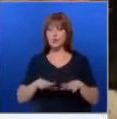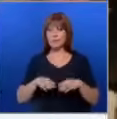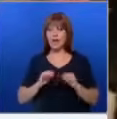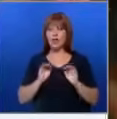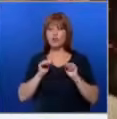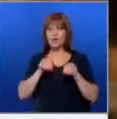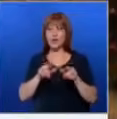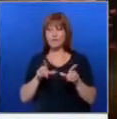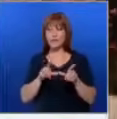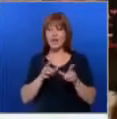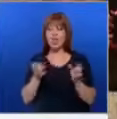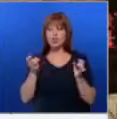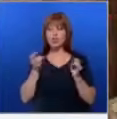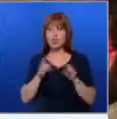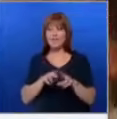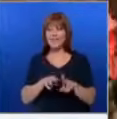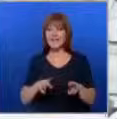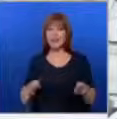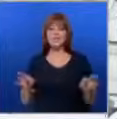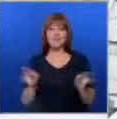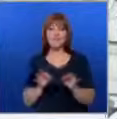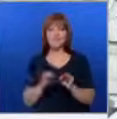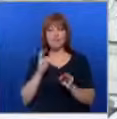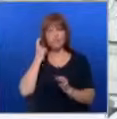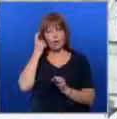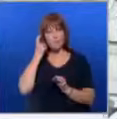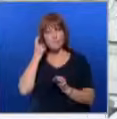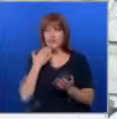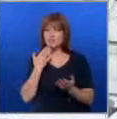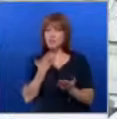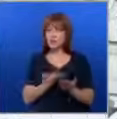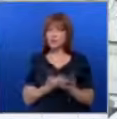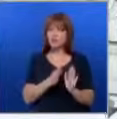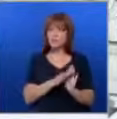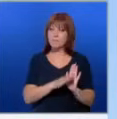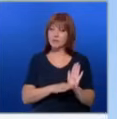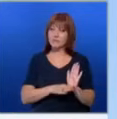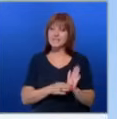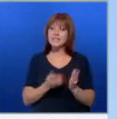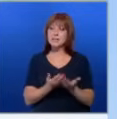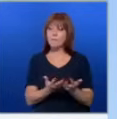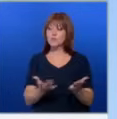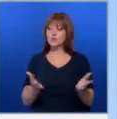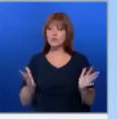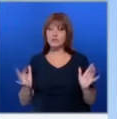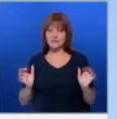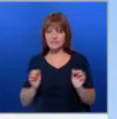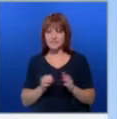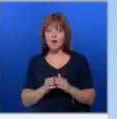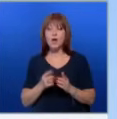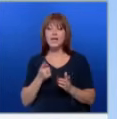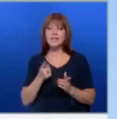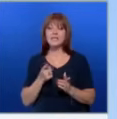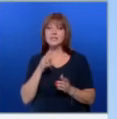двореца Матиньон, новият Народен фронт трябва да обмисли как ще приложи програмата си с относително мнозинство в Националната асамблея и